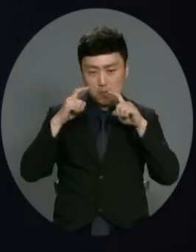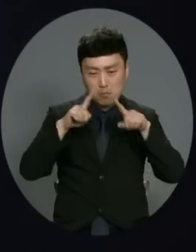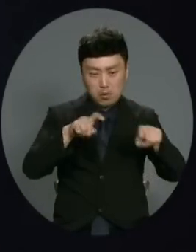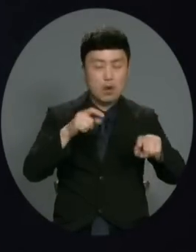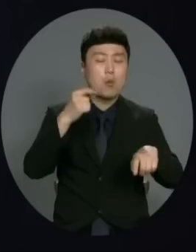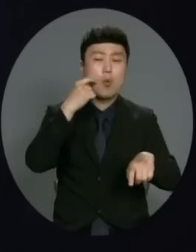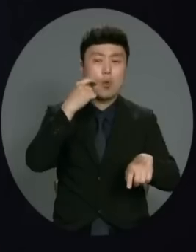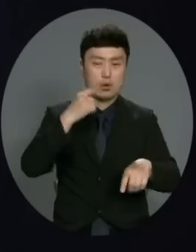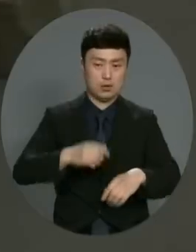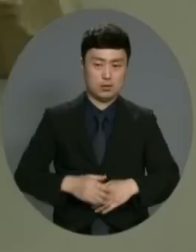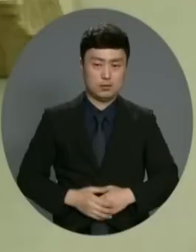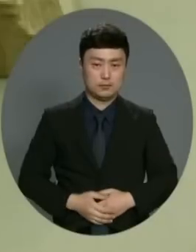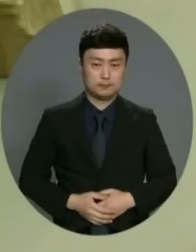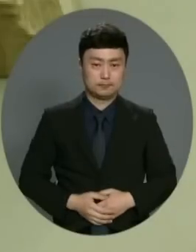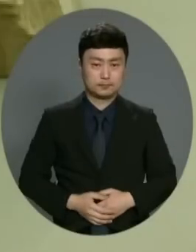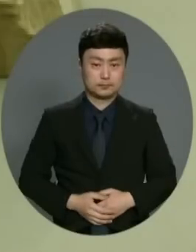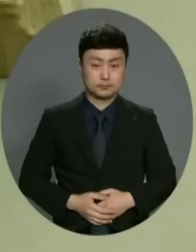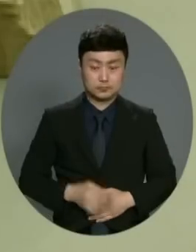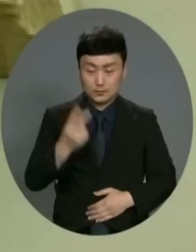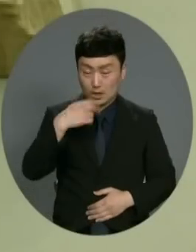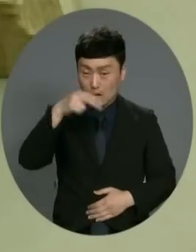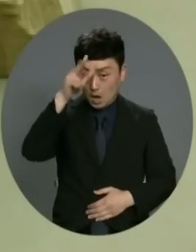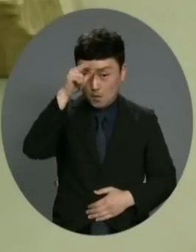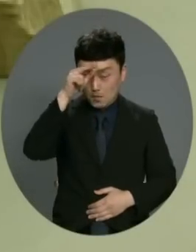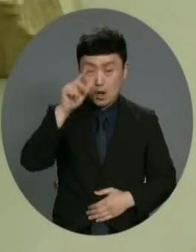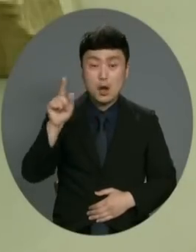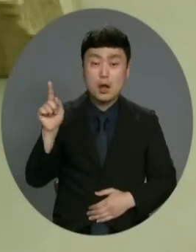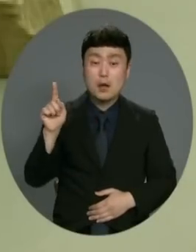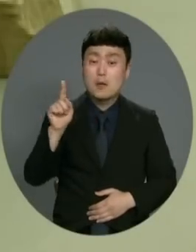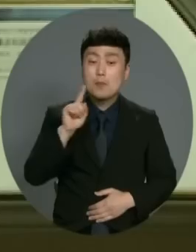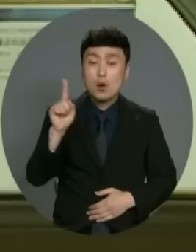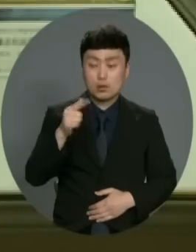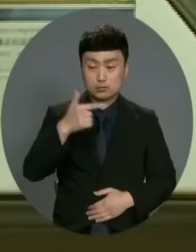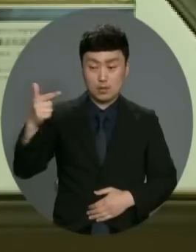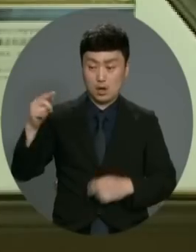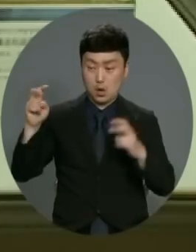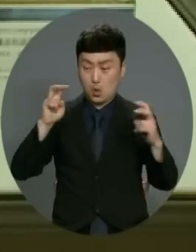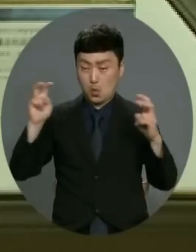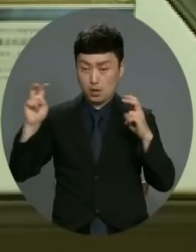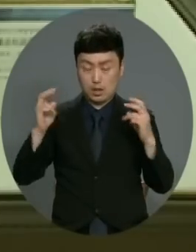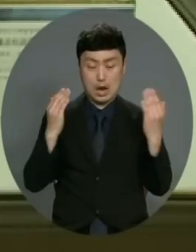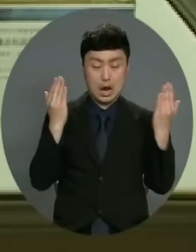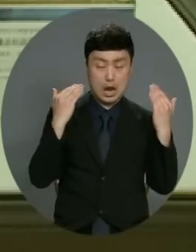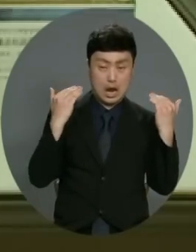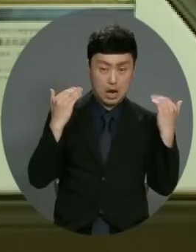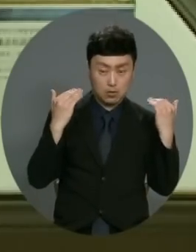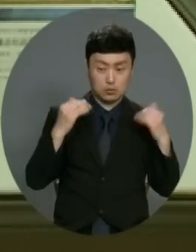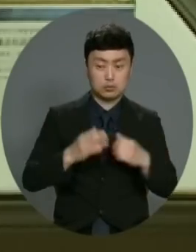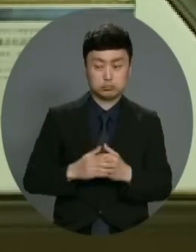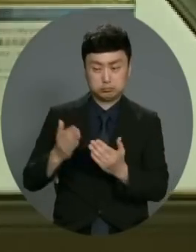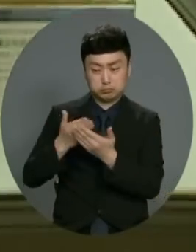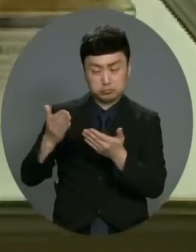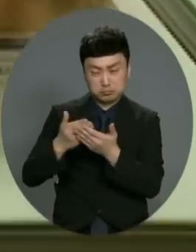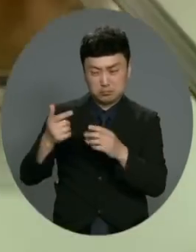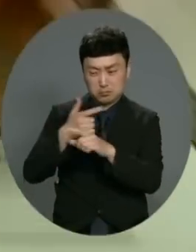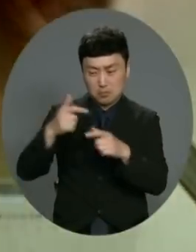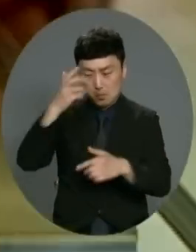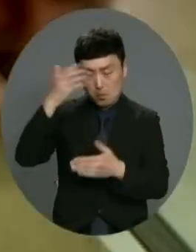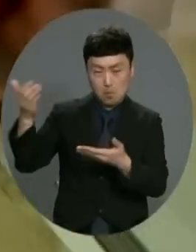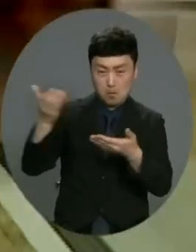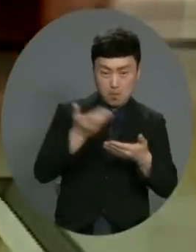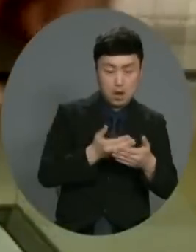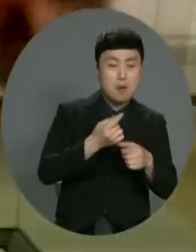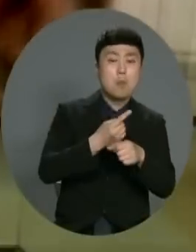어렵다고 밝혔습니다 검찰에 논리대로면 대기업이 대학교에 그에게 고문서 미술품 등을 기부한 뒤